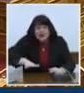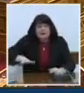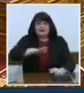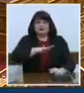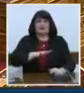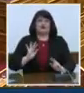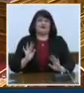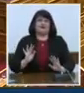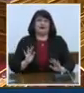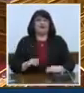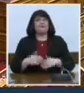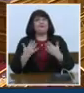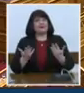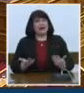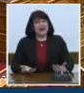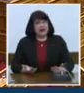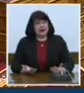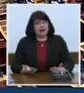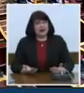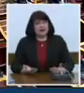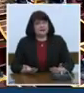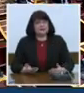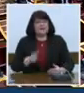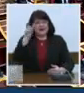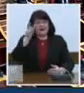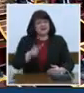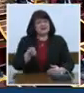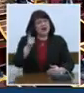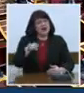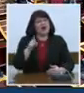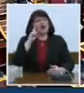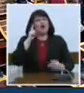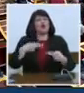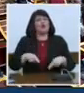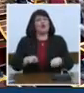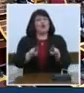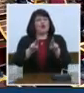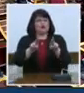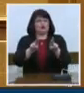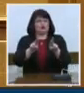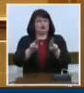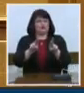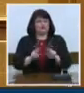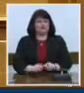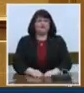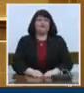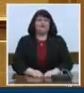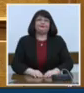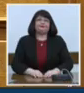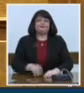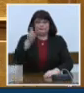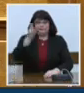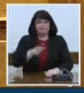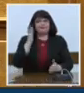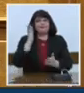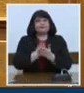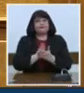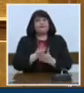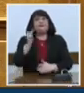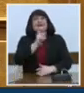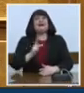Αλλά δεν ήταν αυτή η στρατηγική σας. Επιλέξατε να μετατρέψετε ένα κοινωνικό